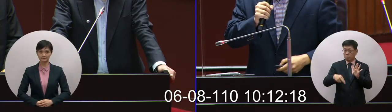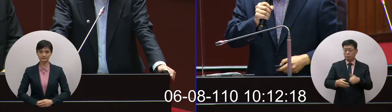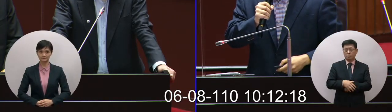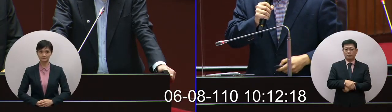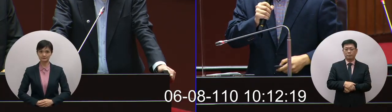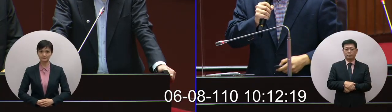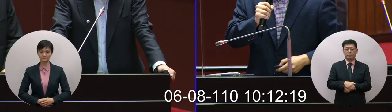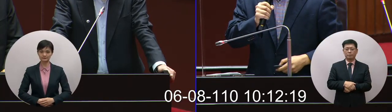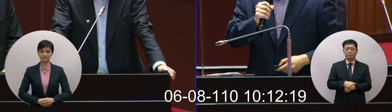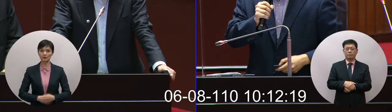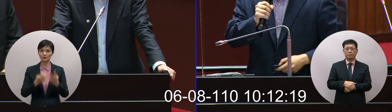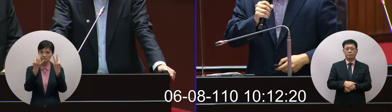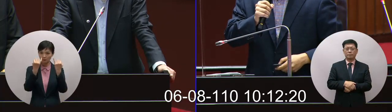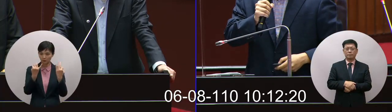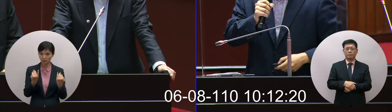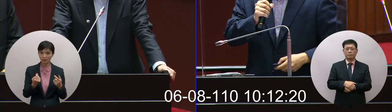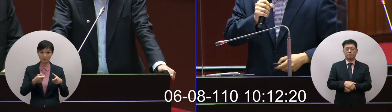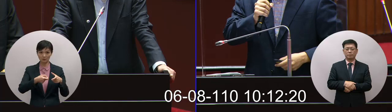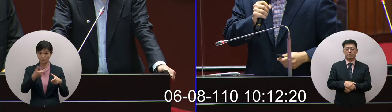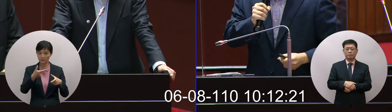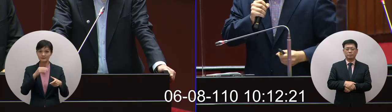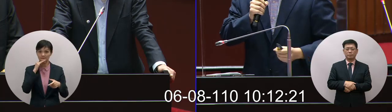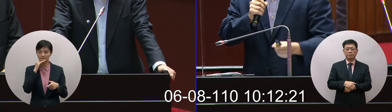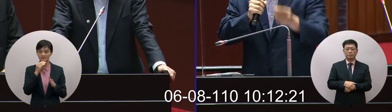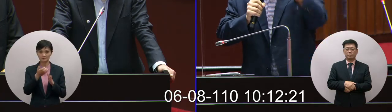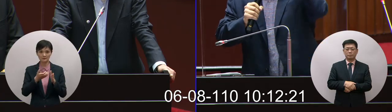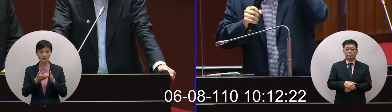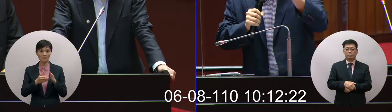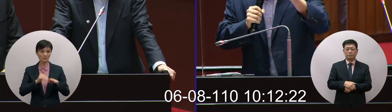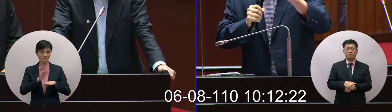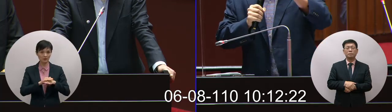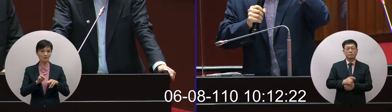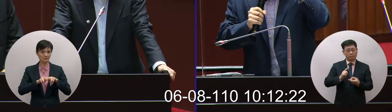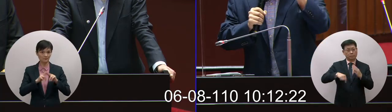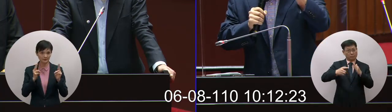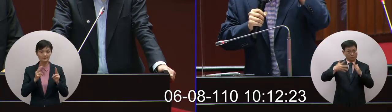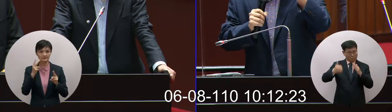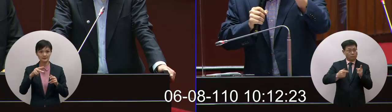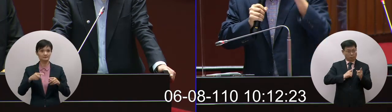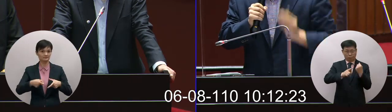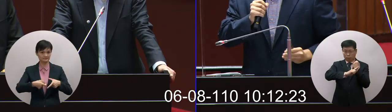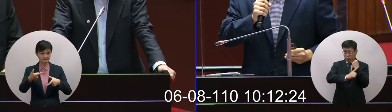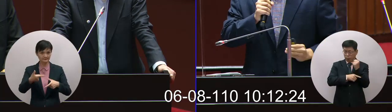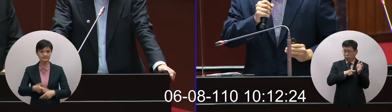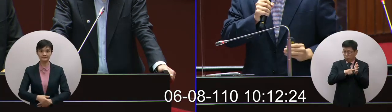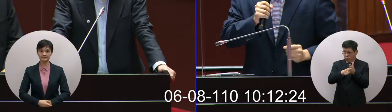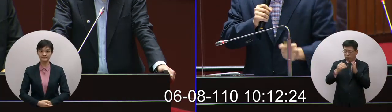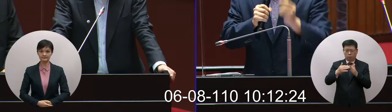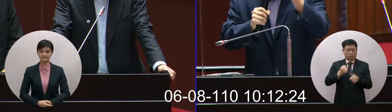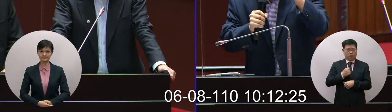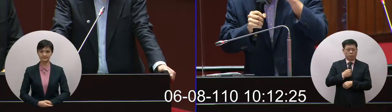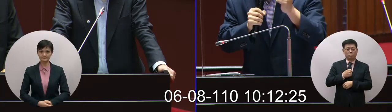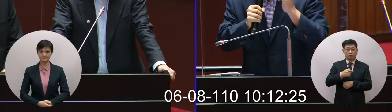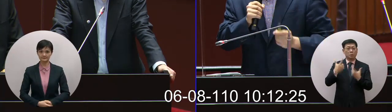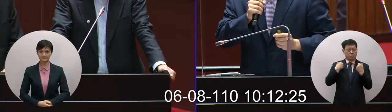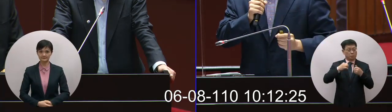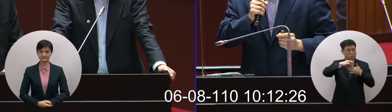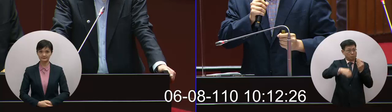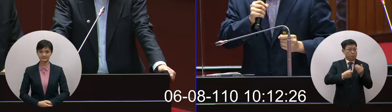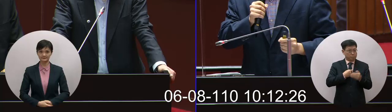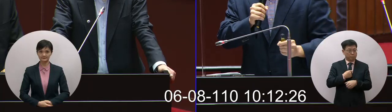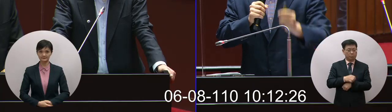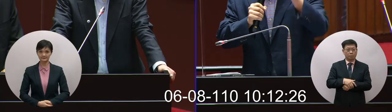那公布相关的数据，可能要等解盲。 对了，一六，你是一个法律的专家嘛，他要有一个标